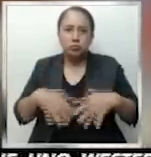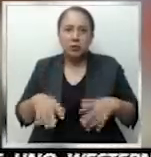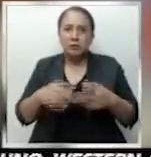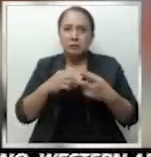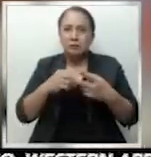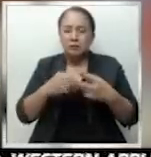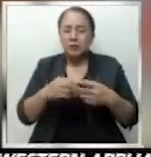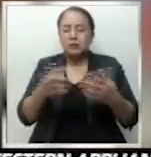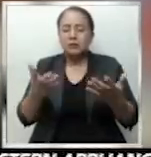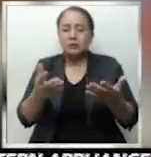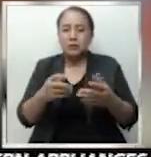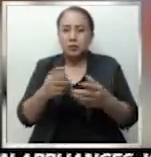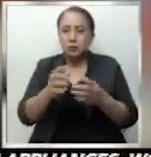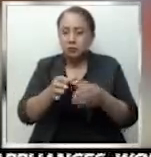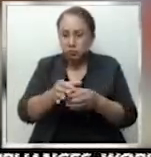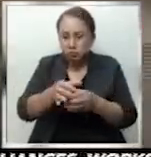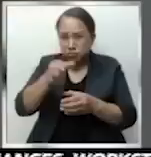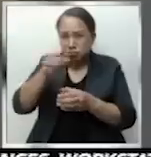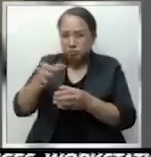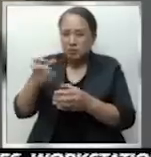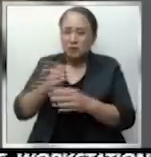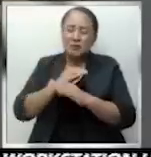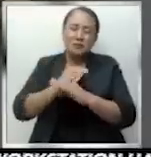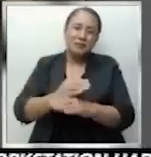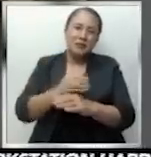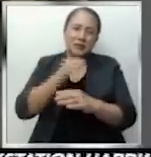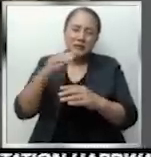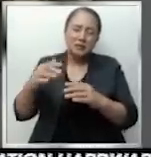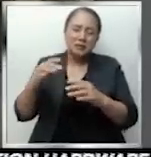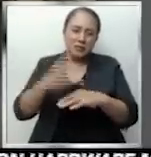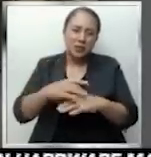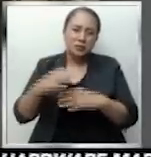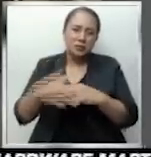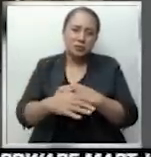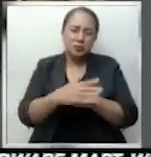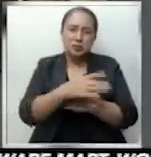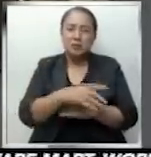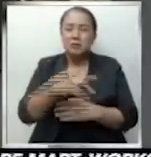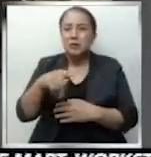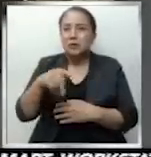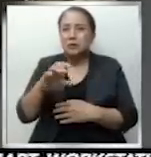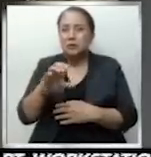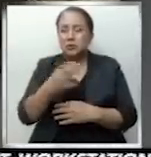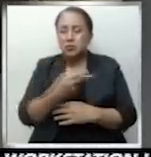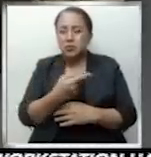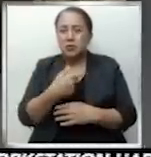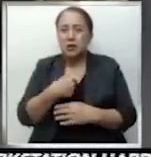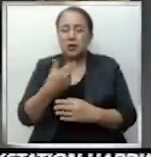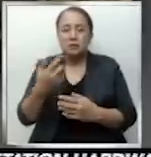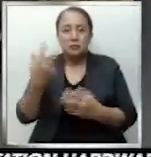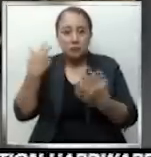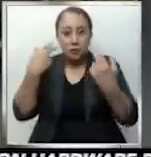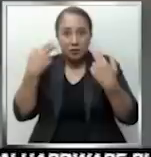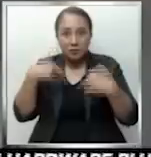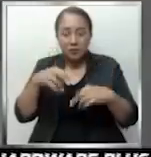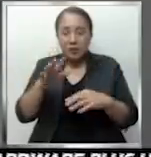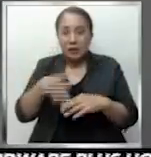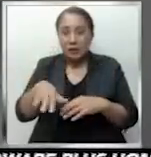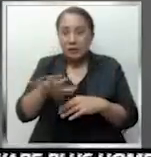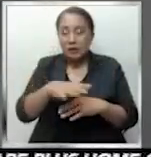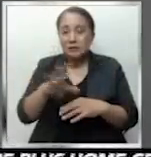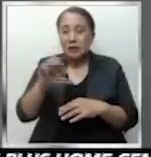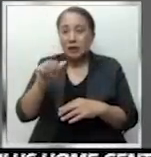yan sa langis para hindi na umabot sa baybayin. Bukas rin ang PCG sa akbang ng isang barbershop sa Calapan, Oriental Mindoro